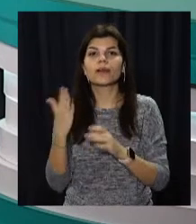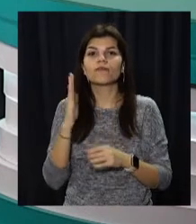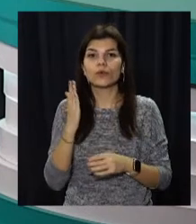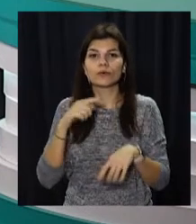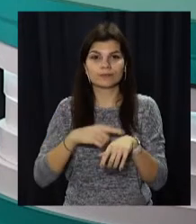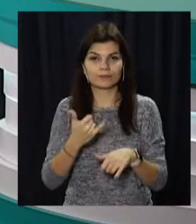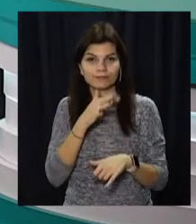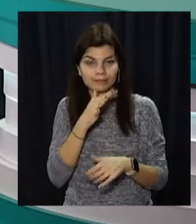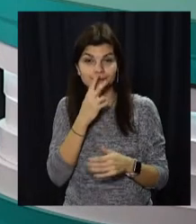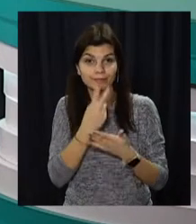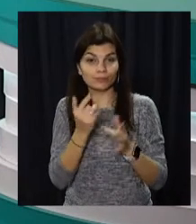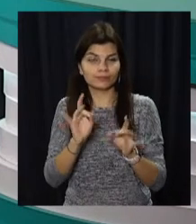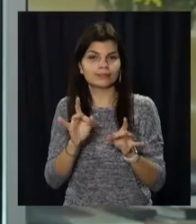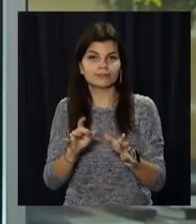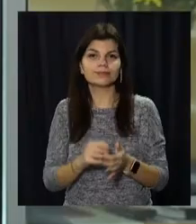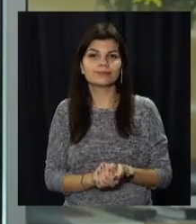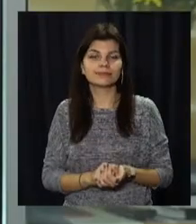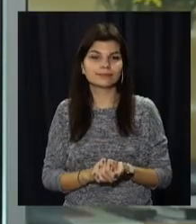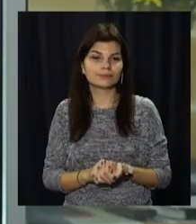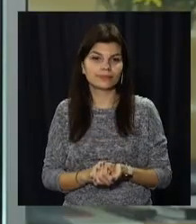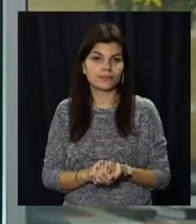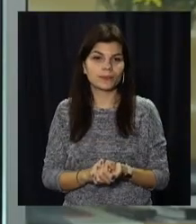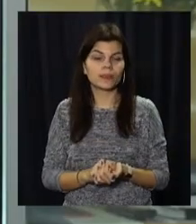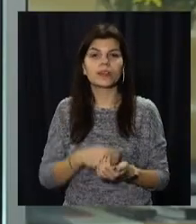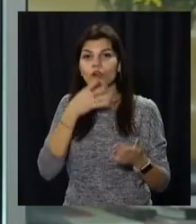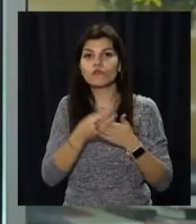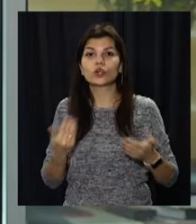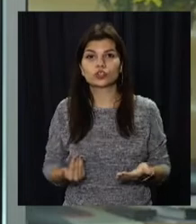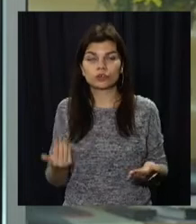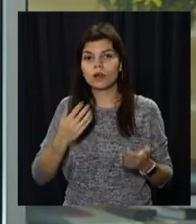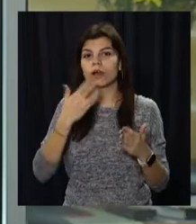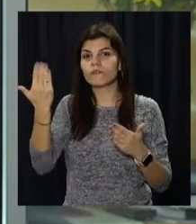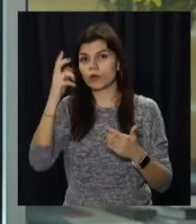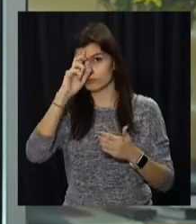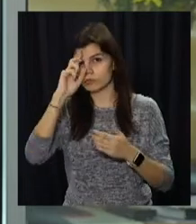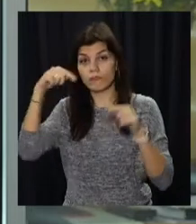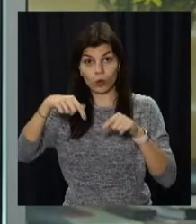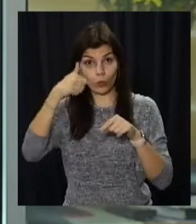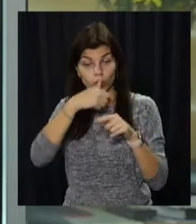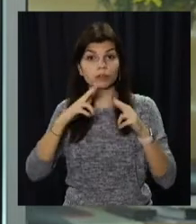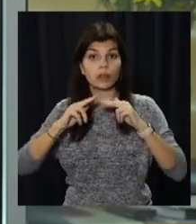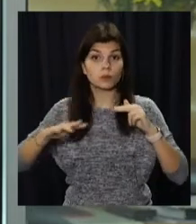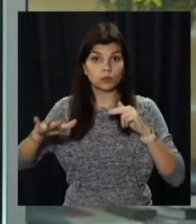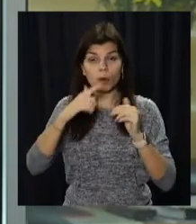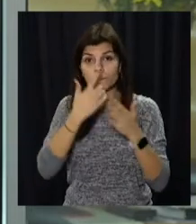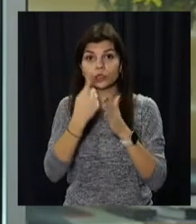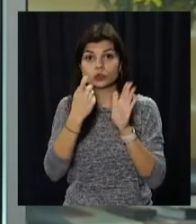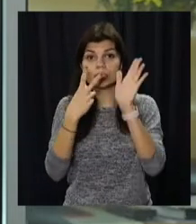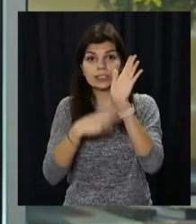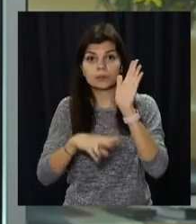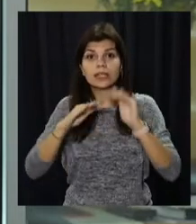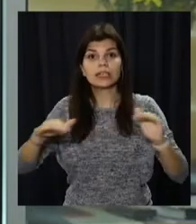на цю годину дивіться просто зараз. Власне житло коштом держави. Цьогоріч на Дніпропетровщині понад